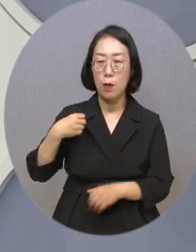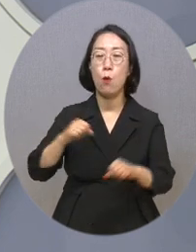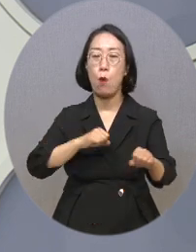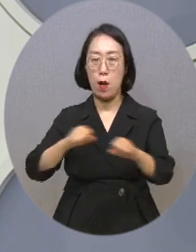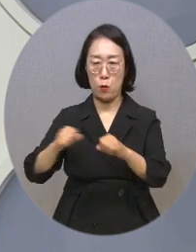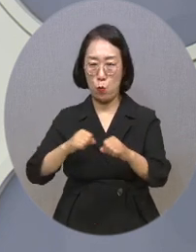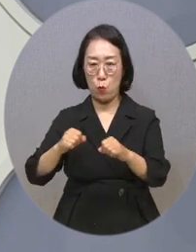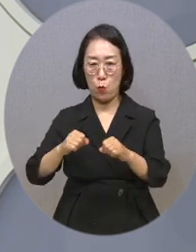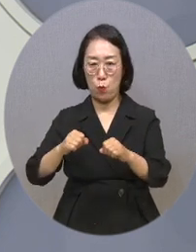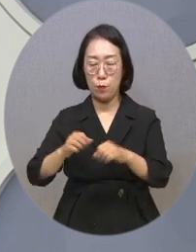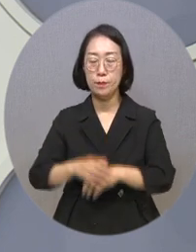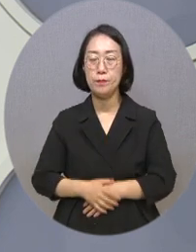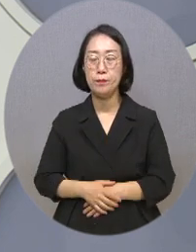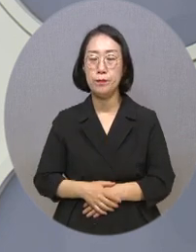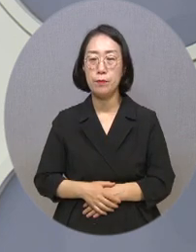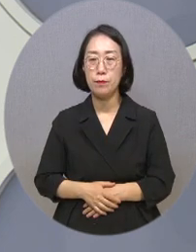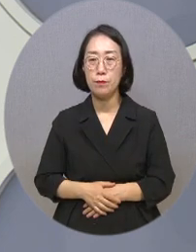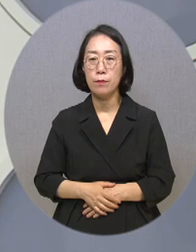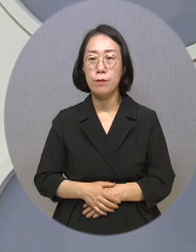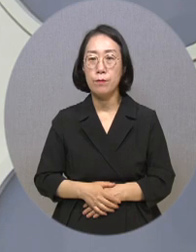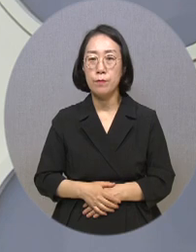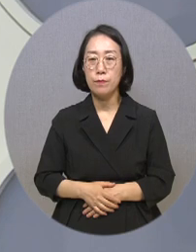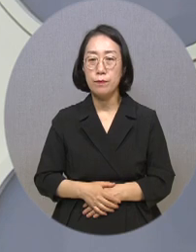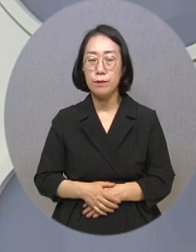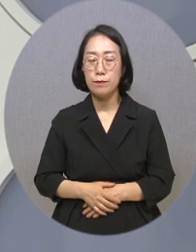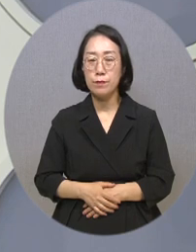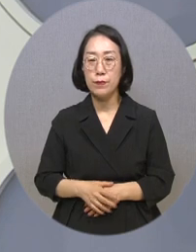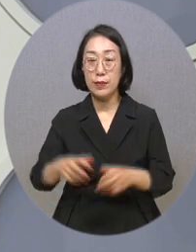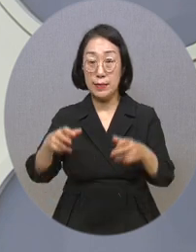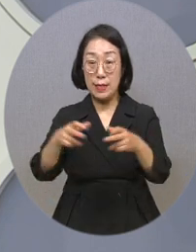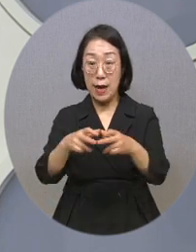그렇게 모여 있었죠. 근데 그래서 그